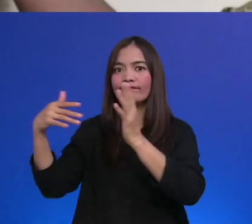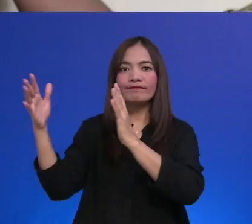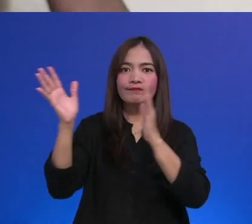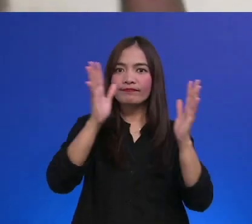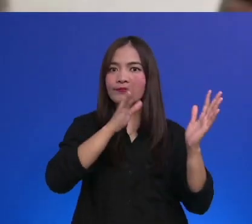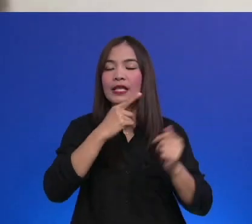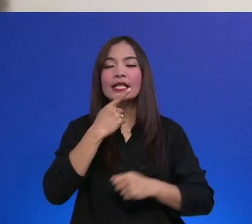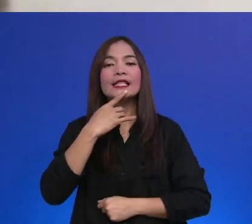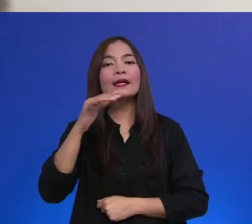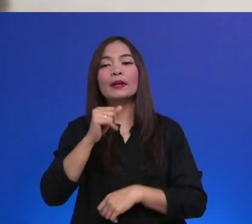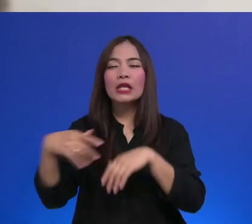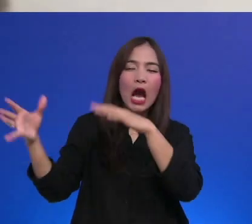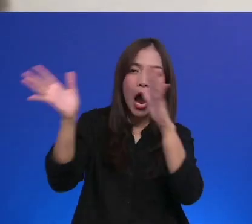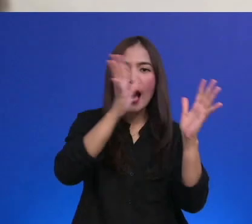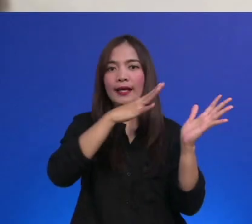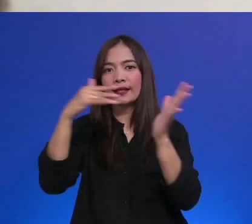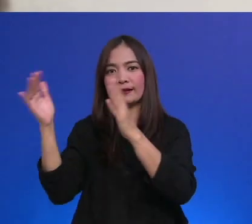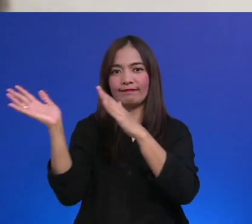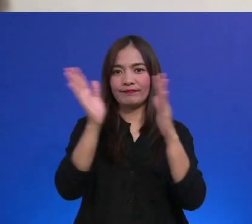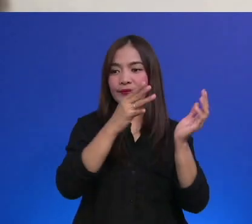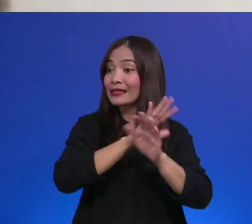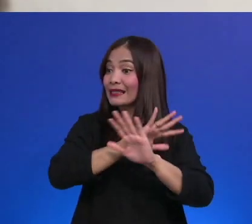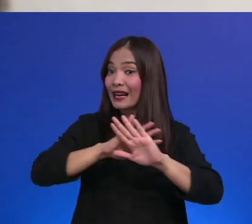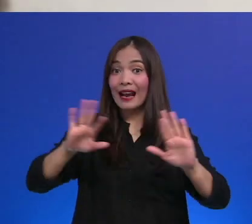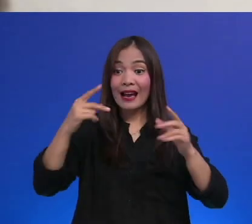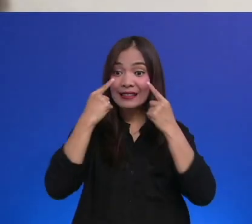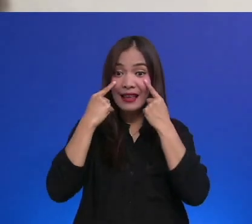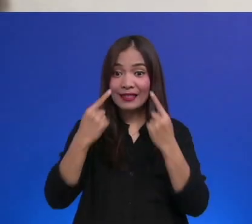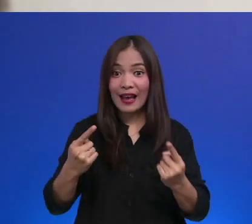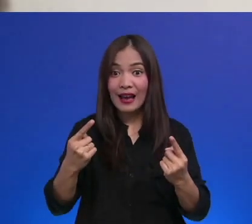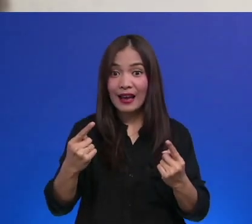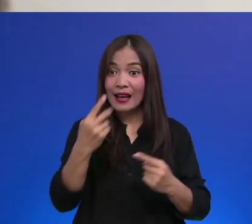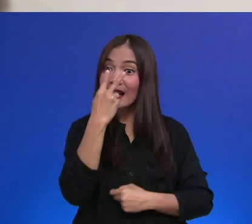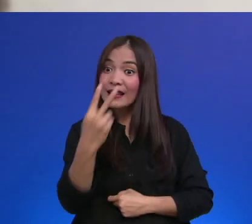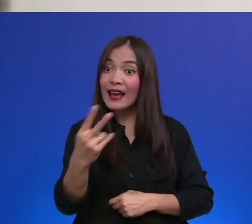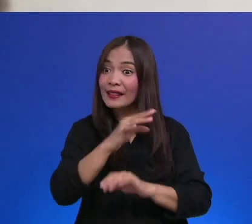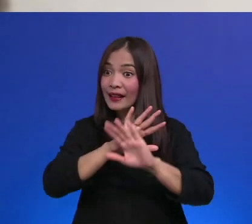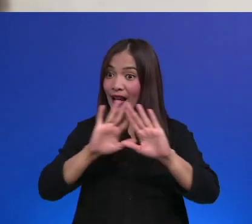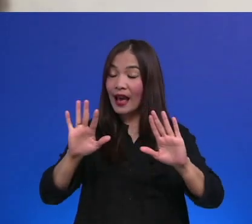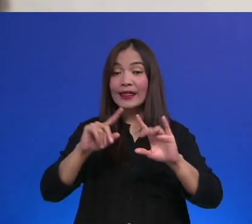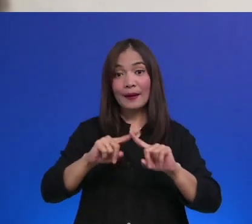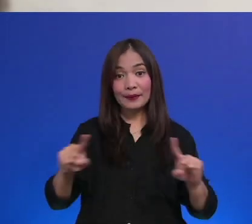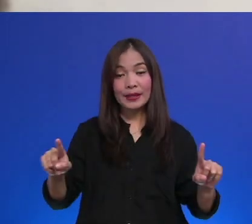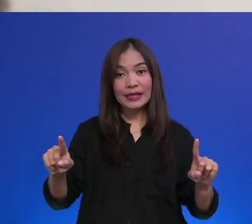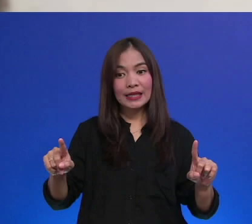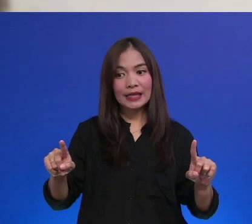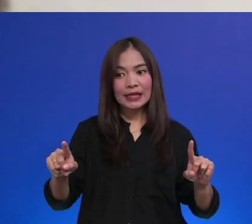seperti angin tidak kelihatan tetapi geraknya